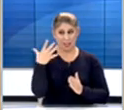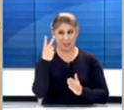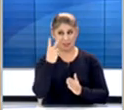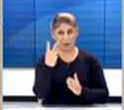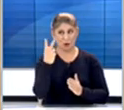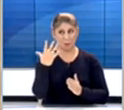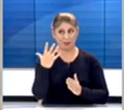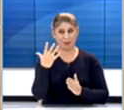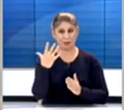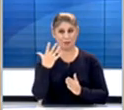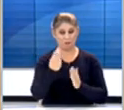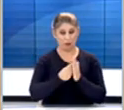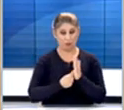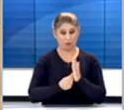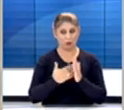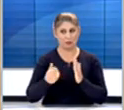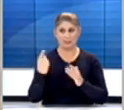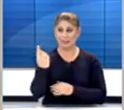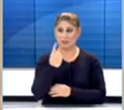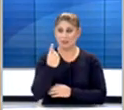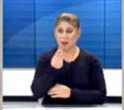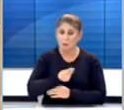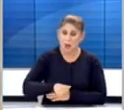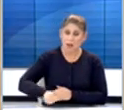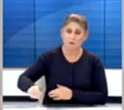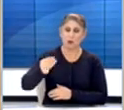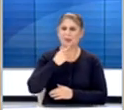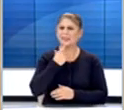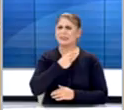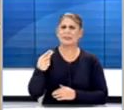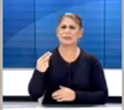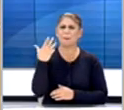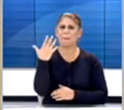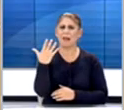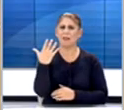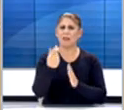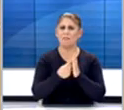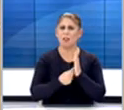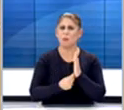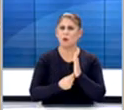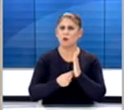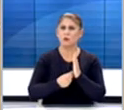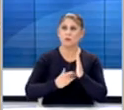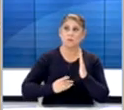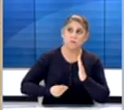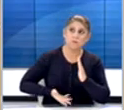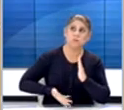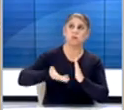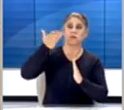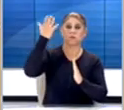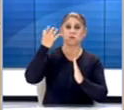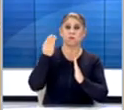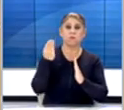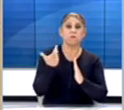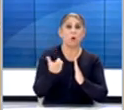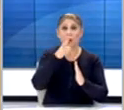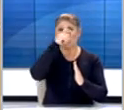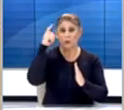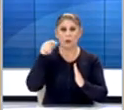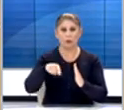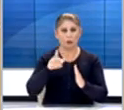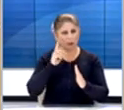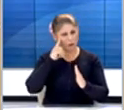είχαμε φέτος το καλοκαίρι, να λέει ότι οι συνθήκες είναι ακραίες. Και τι σημαίνει 5, για να το ξεκαθαρίσουμε, επειδή κάποιοι νομίζουν ότι με κάποιο μαγικό τρόπο όλες οι